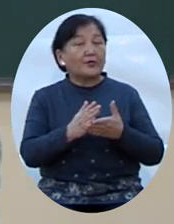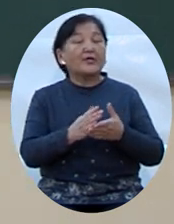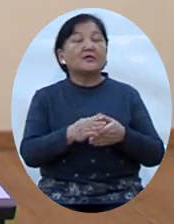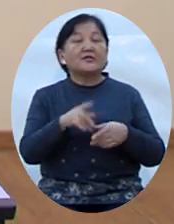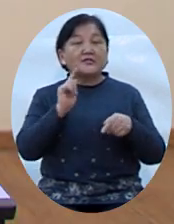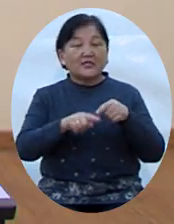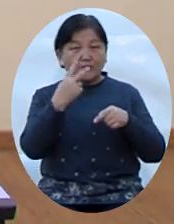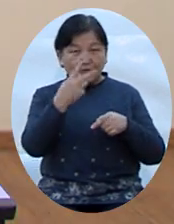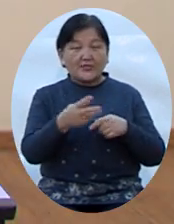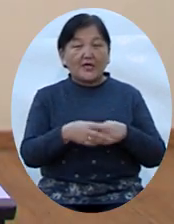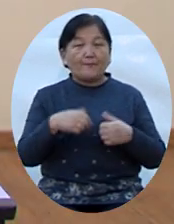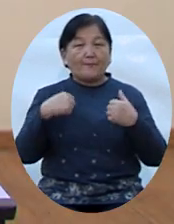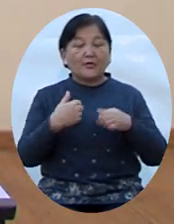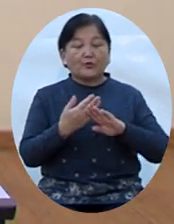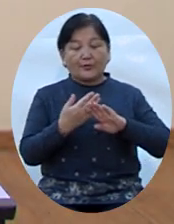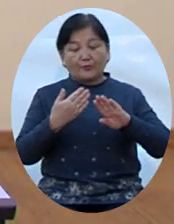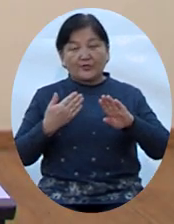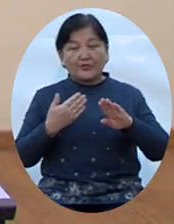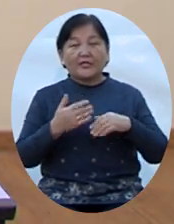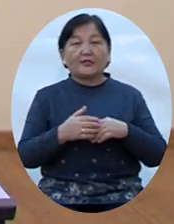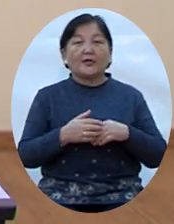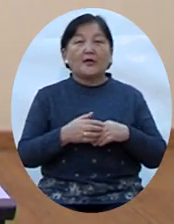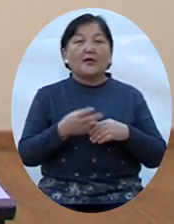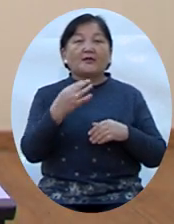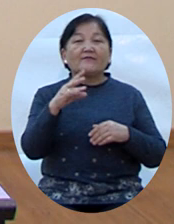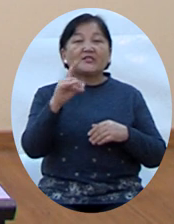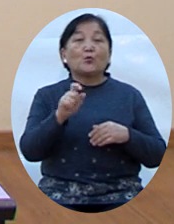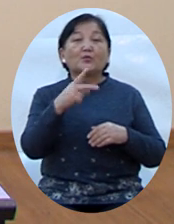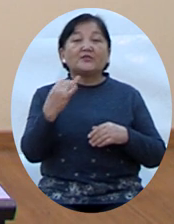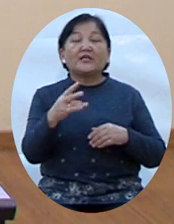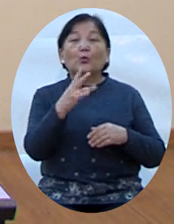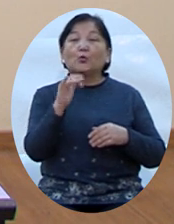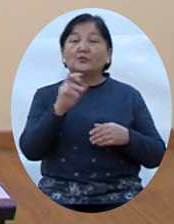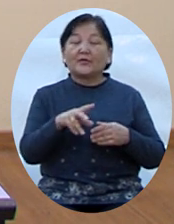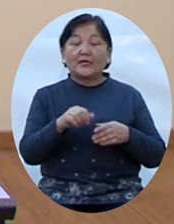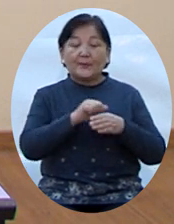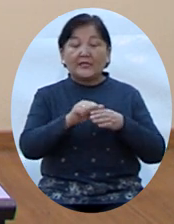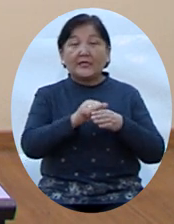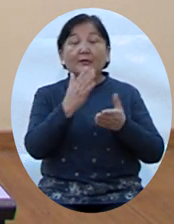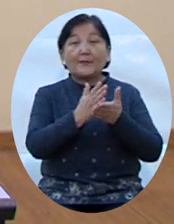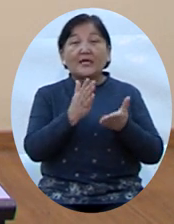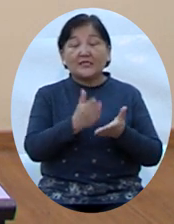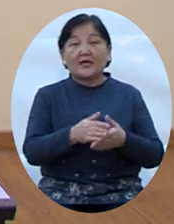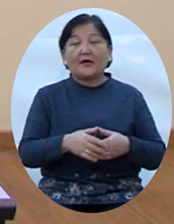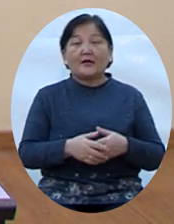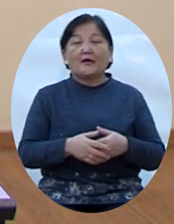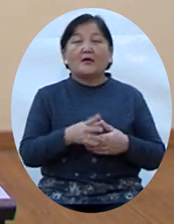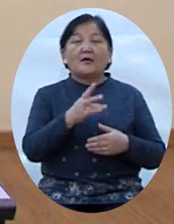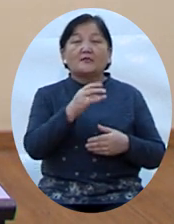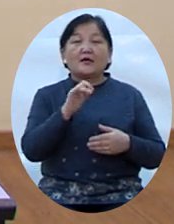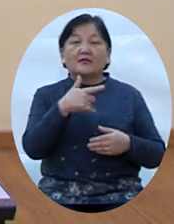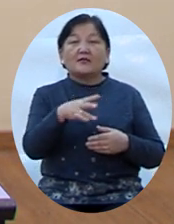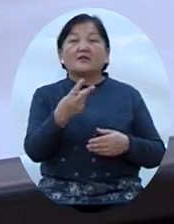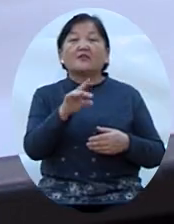нь урдчлан натрийн гидроксид болон давсны хүчлийн уусмалаас урдчлан хэмжээд авчихсан байгаа. За натрийн